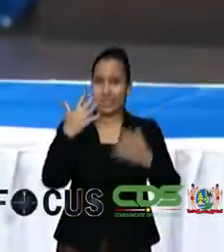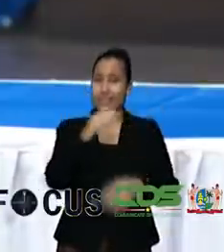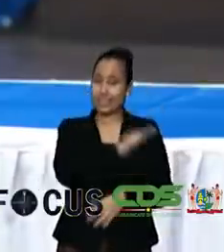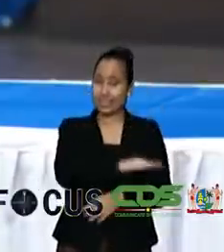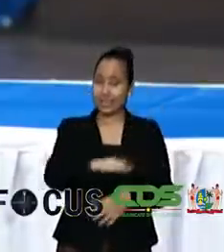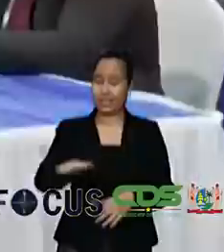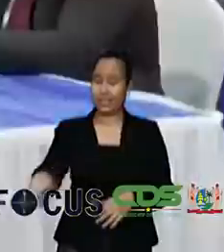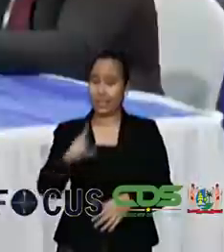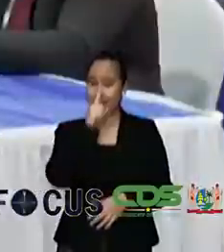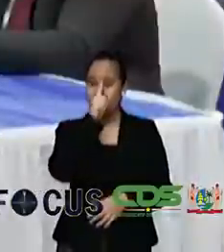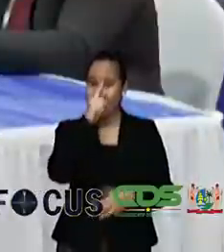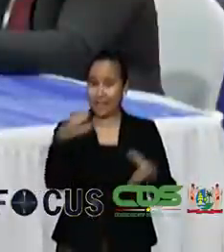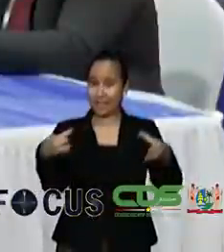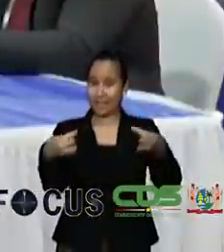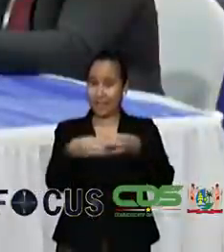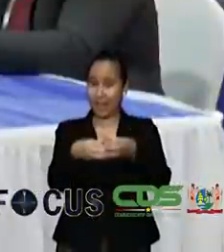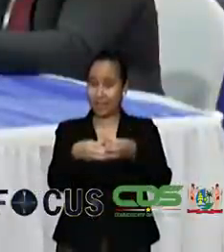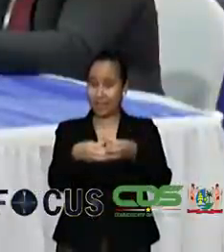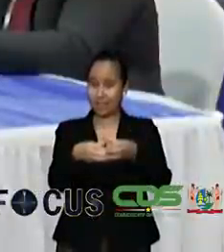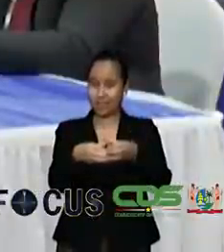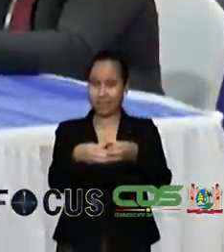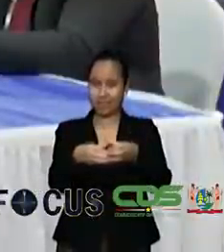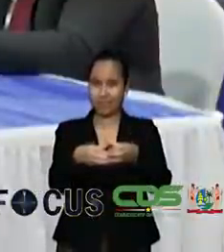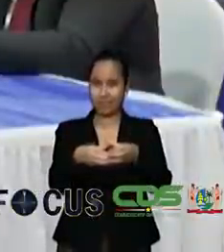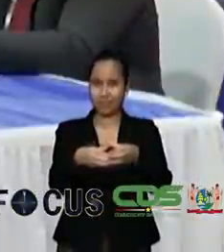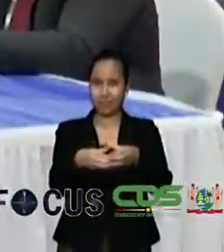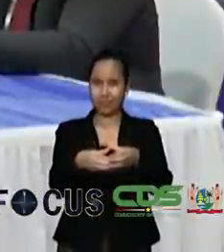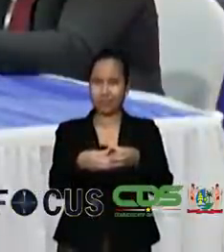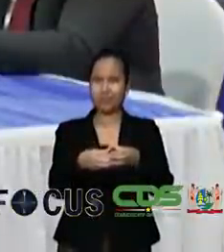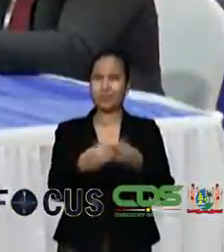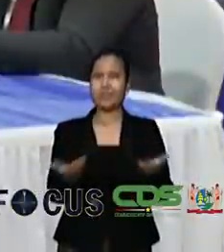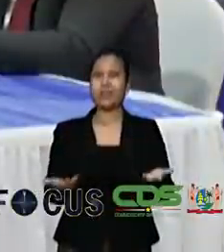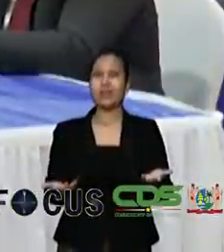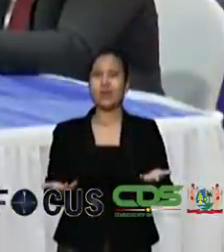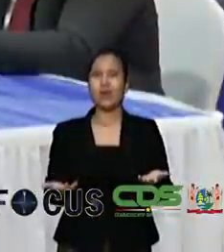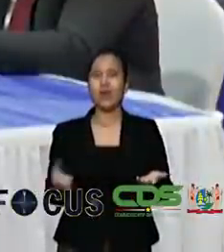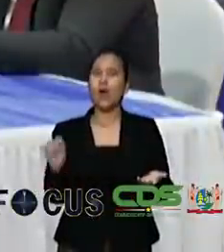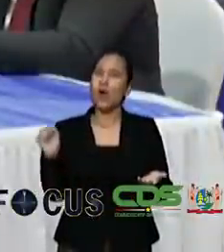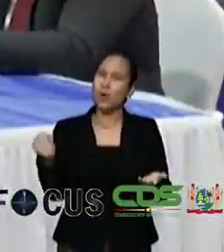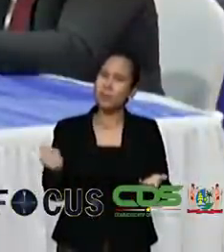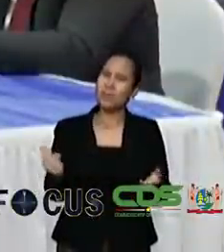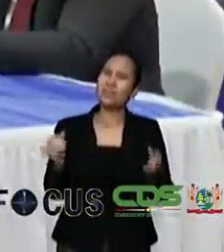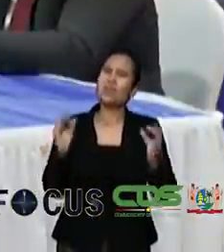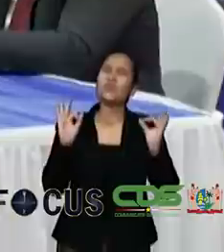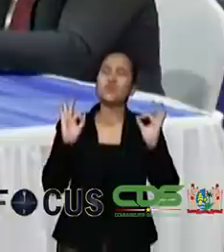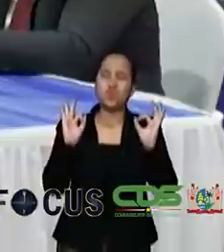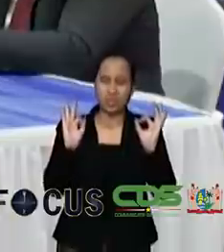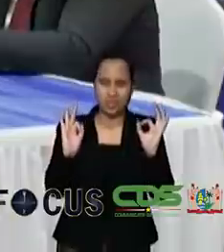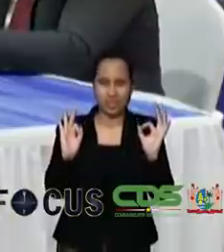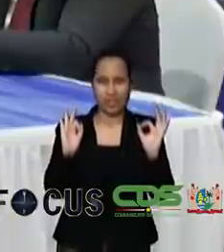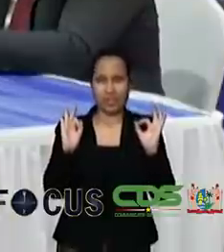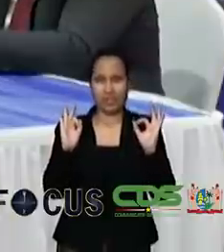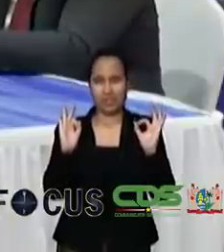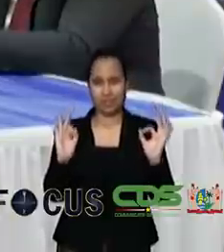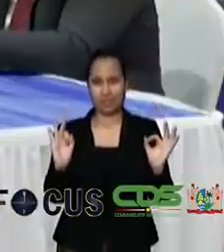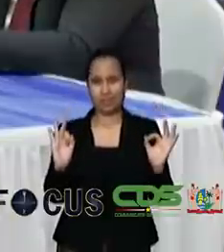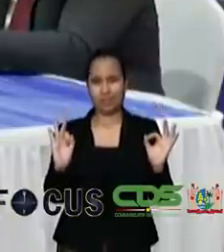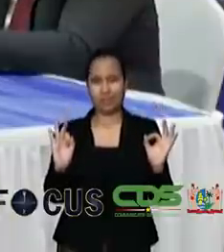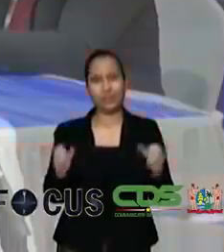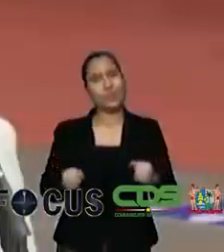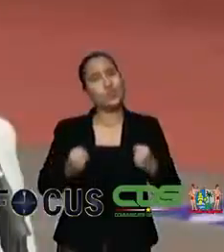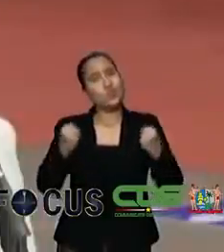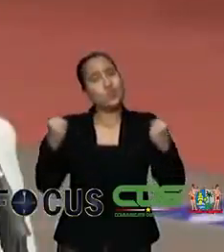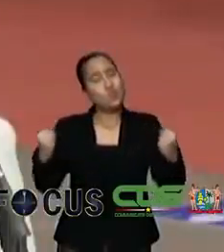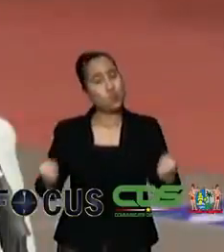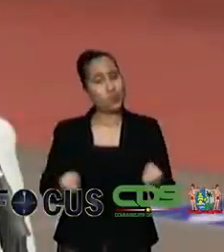beginnen. En dat heeft te maken met alle voorzichtigheid die nodig is. Het is oefenen